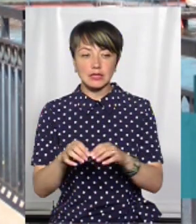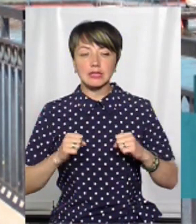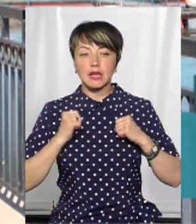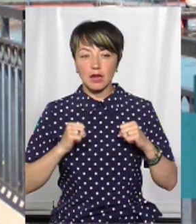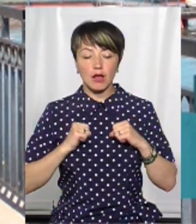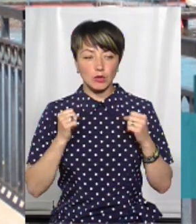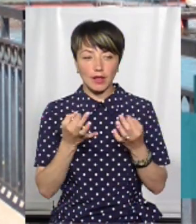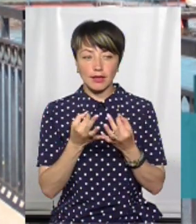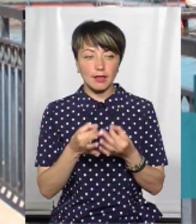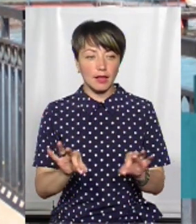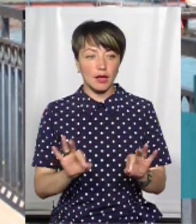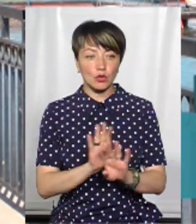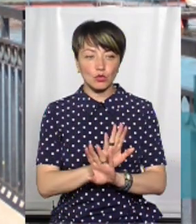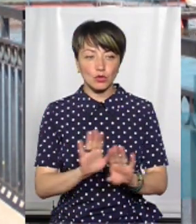допускати